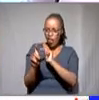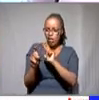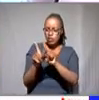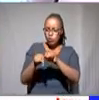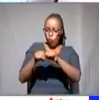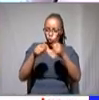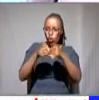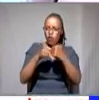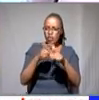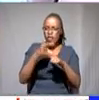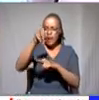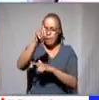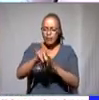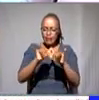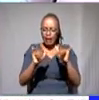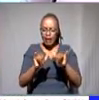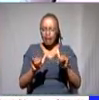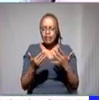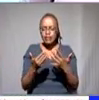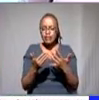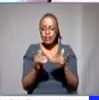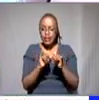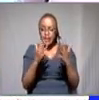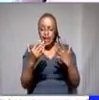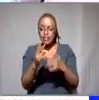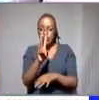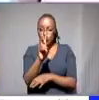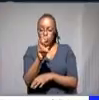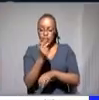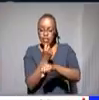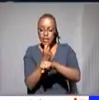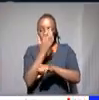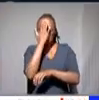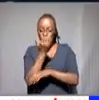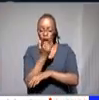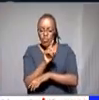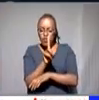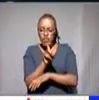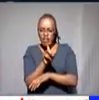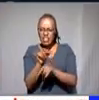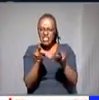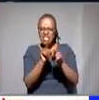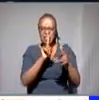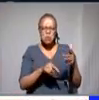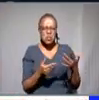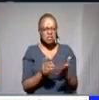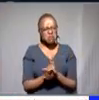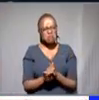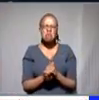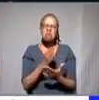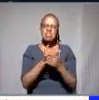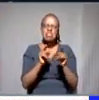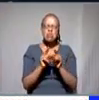rĩ, no nginya wĩthambe kwa ihinda rĩa sekendi 20. Nĩ gũkorwo virus ĩno ĩkoragwo ĩhana, no tuge nĩ ta